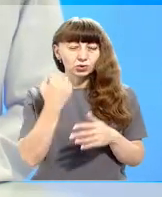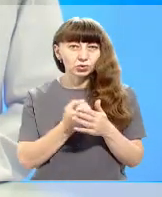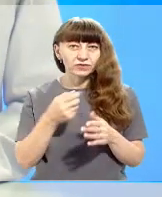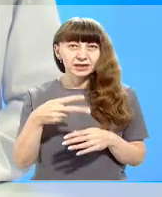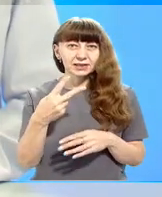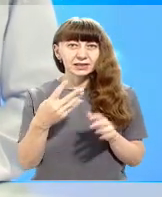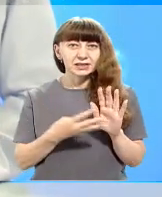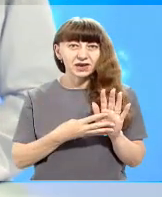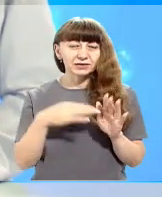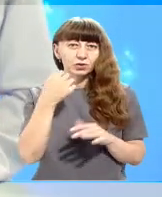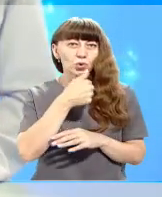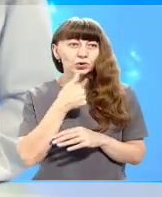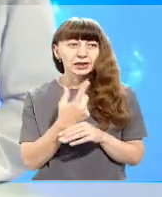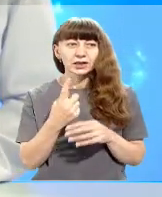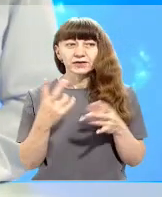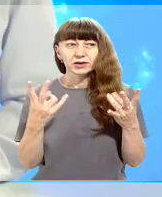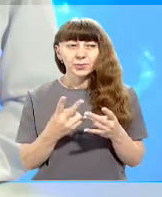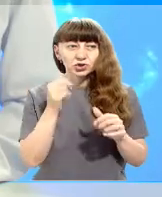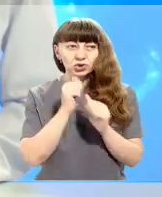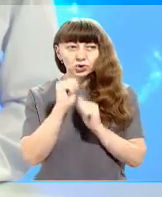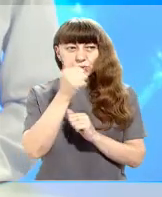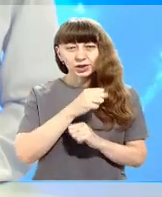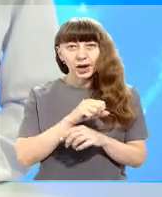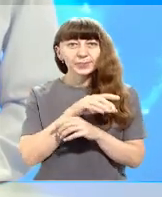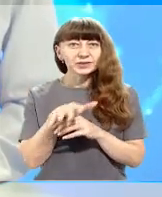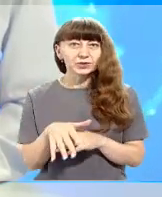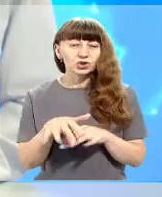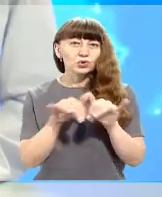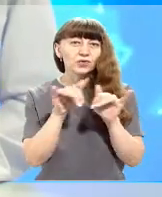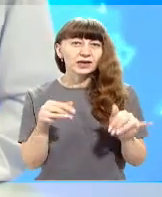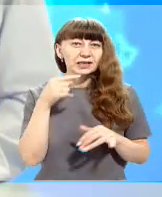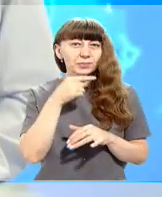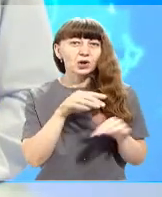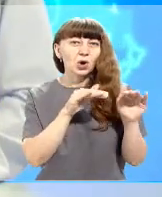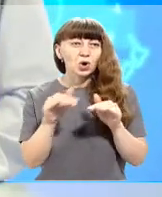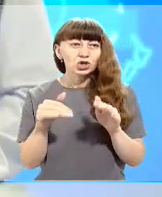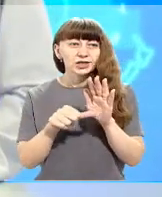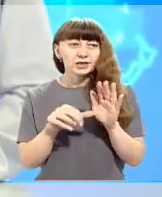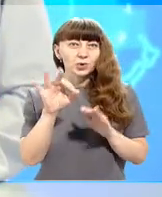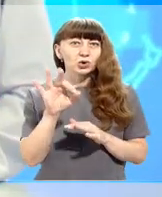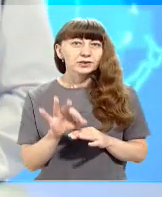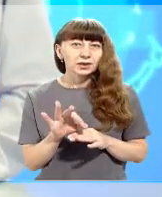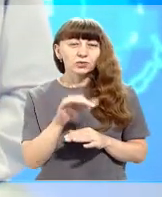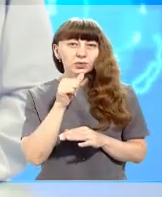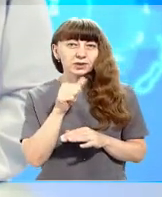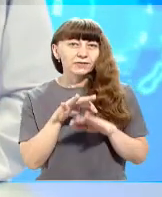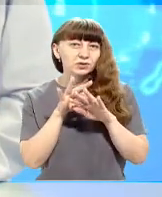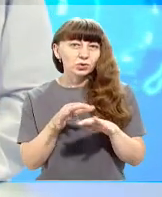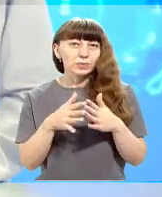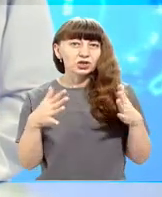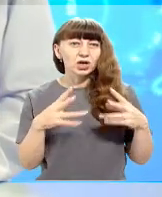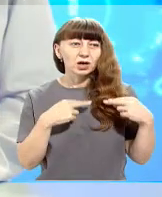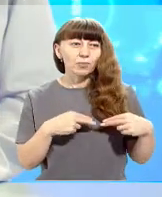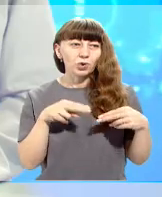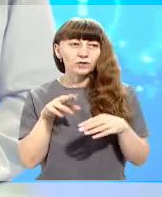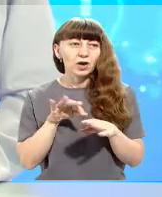Бұл үшін экономиканың өсімін жыл сайын 6% деңгейінде қамтамасыз ету қажет. Қостанайда президент тапсырмасын орындау бойынша ауқымды